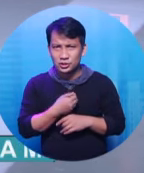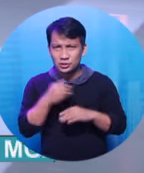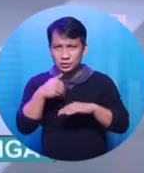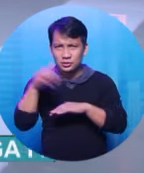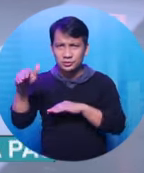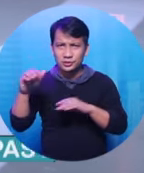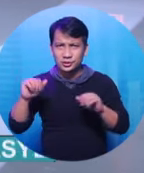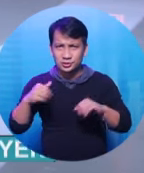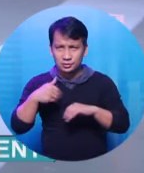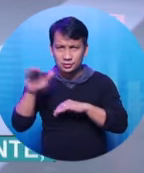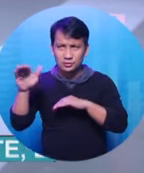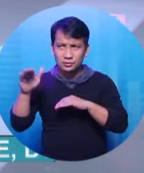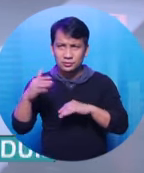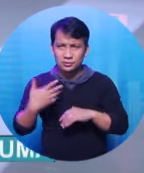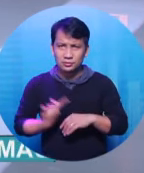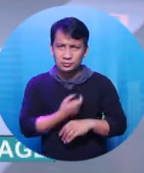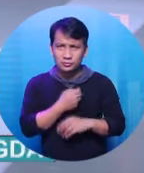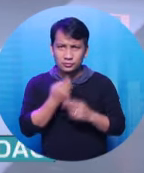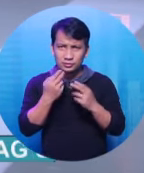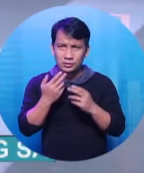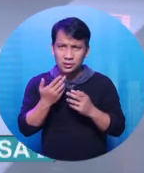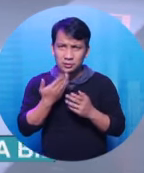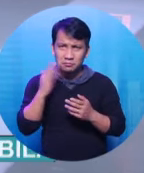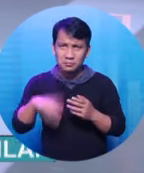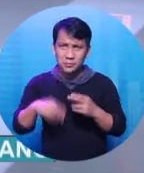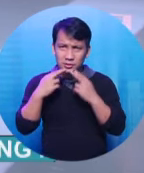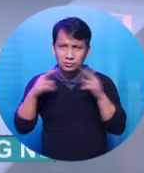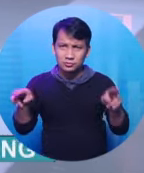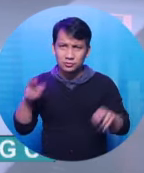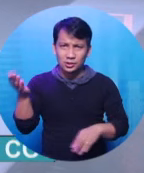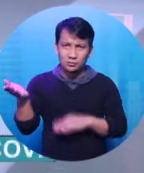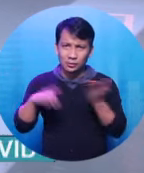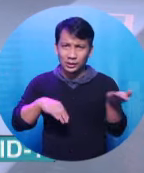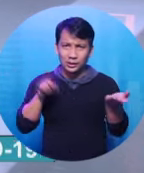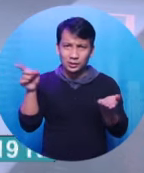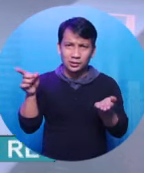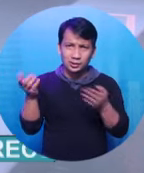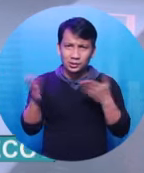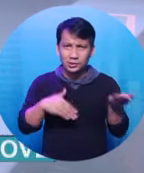nagpapakalat po ng masakit na balita na kayo po ay RIP na?